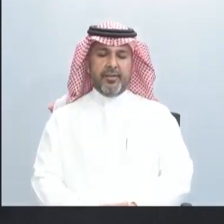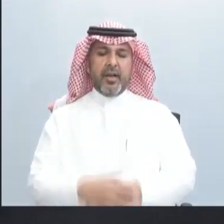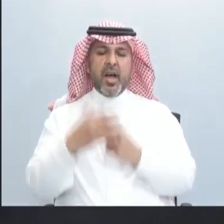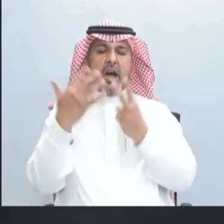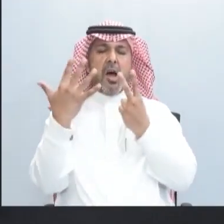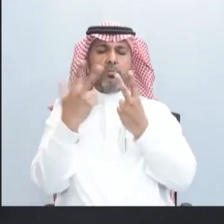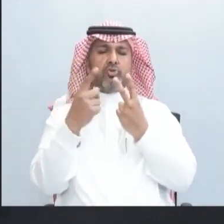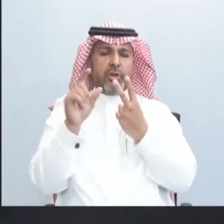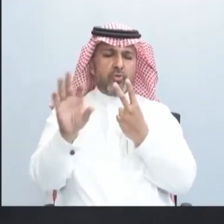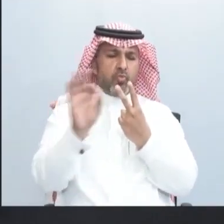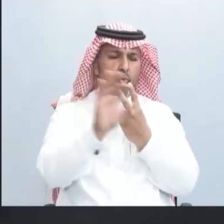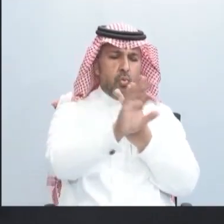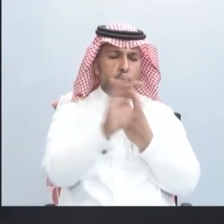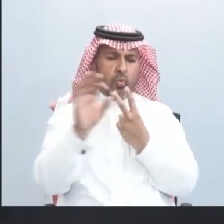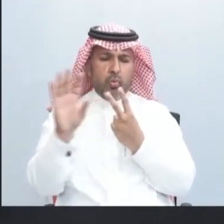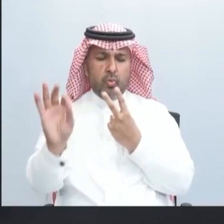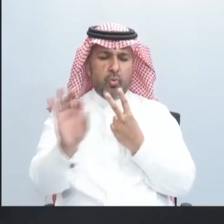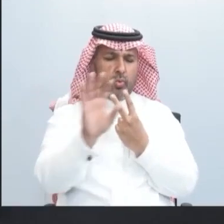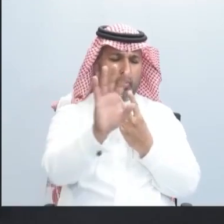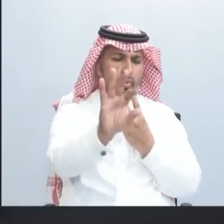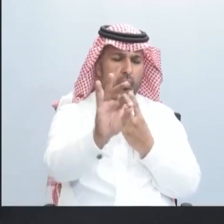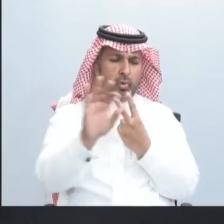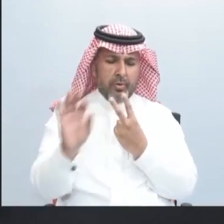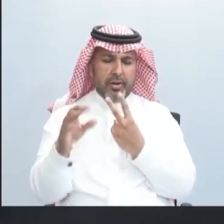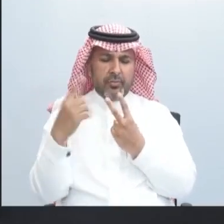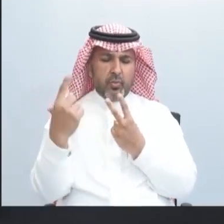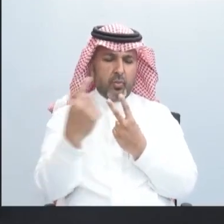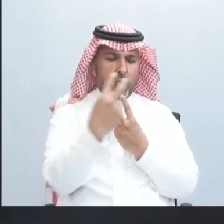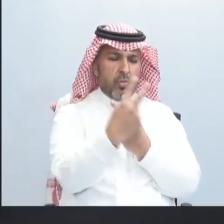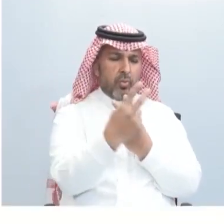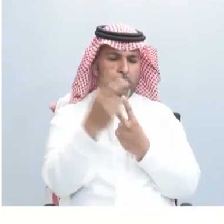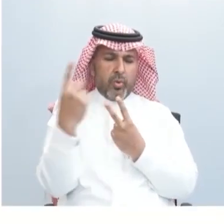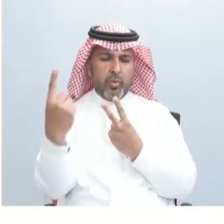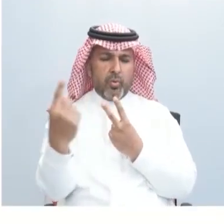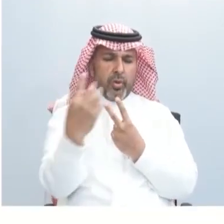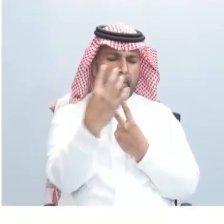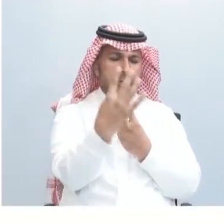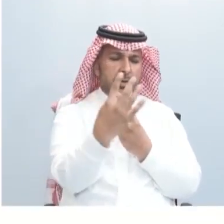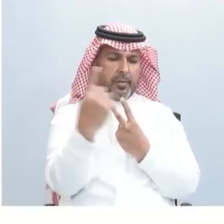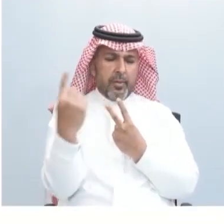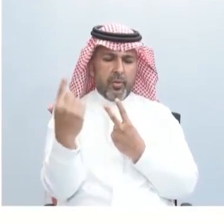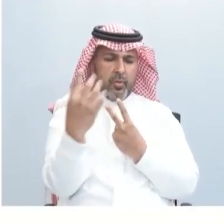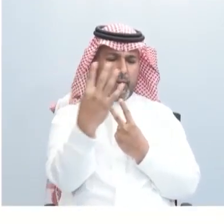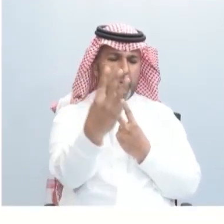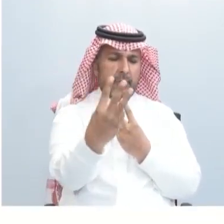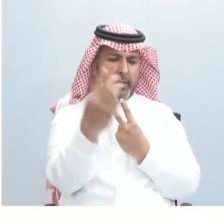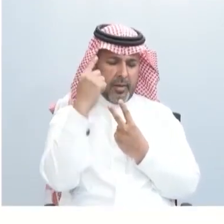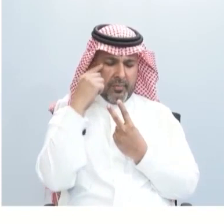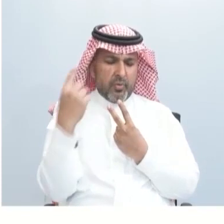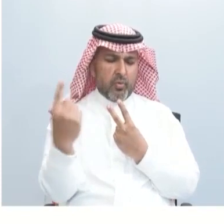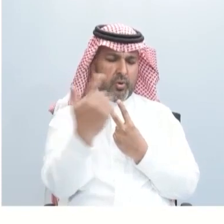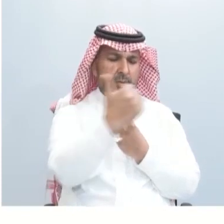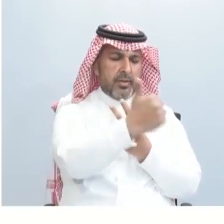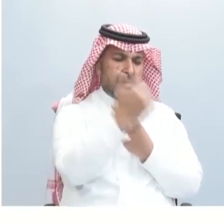للاختيار اما الاولى مع الثانيه او الاولى مع الثالثه او الاولى مع الرابعه او الاولى مع الخامسه او الاولى مع السادسه ثم الثانيه